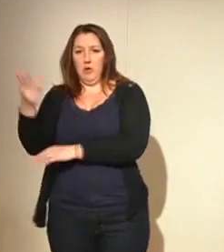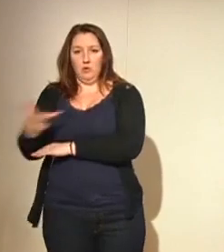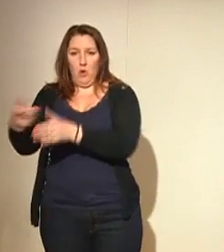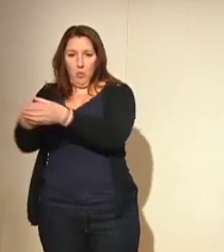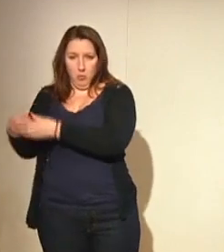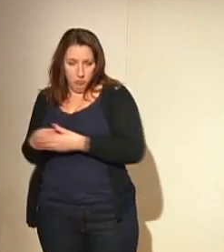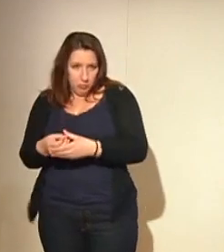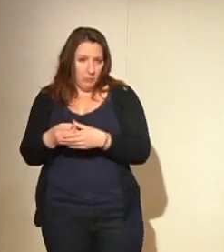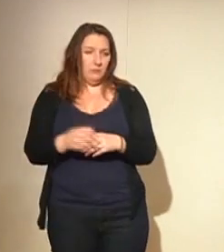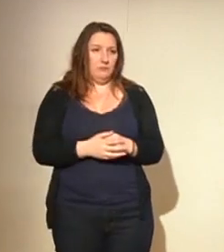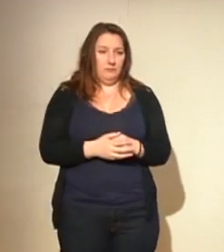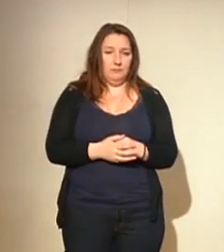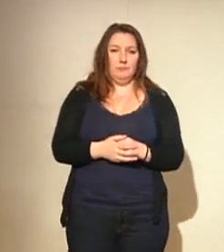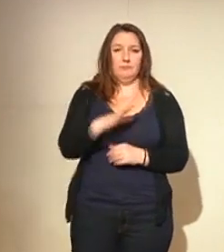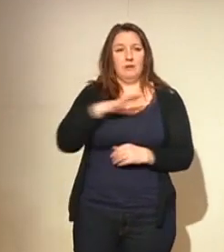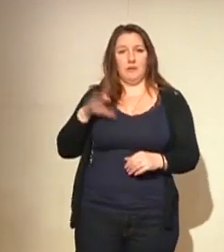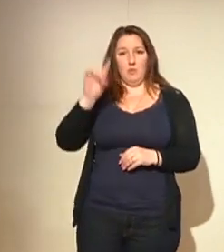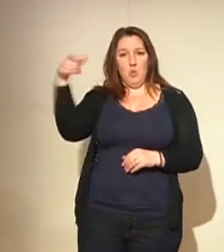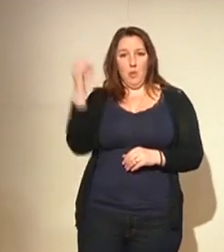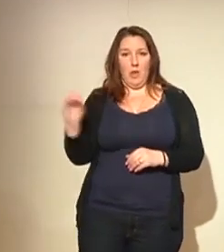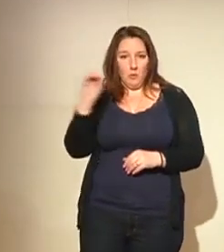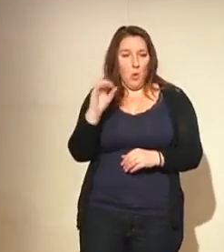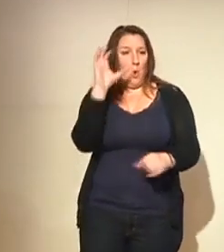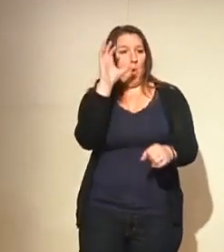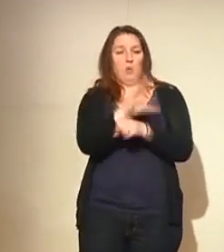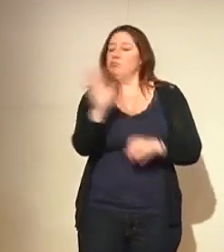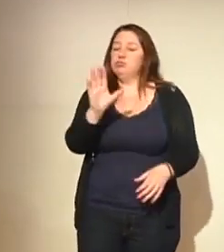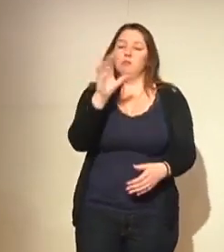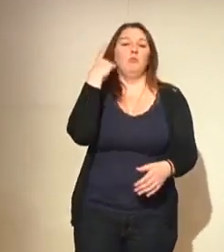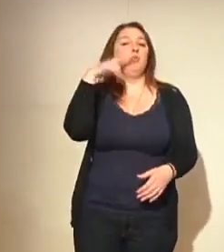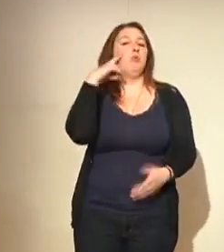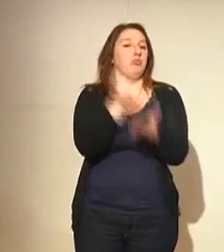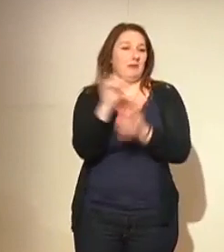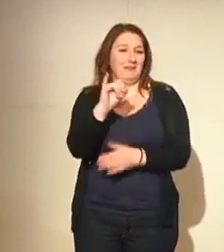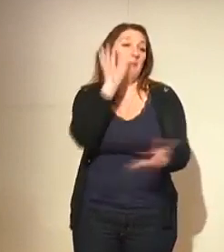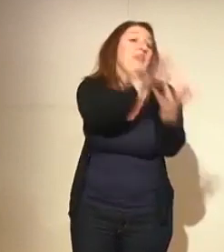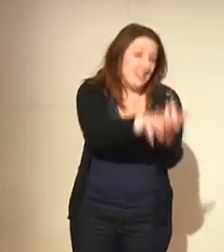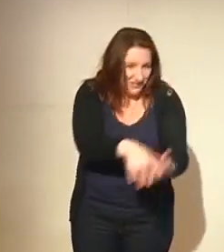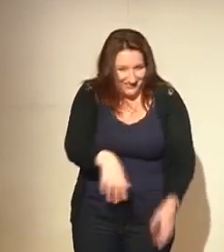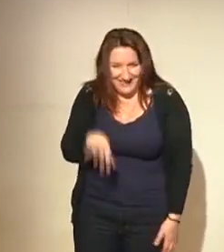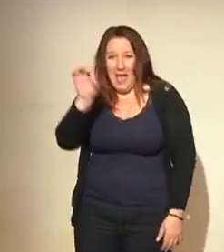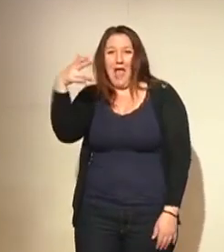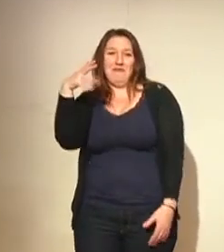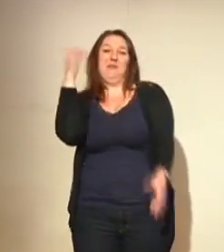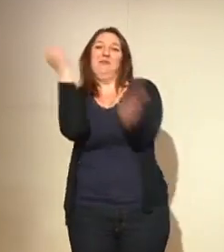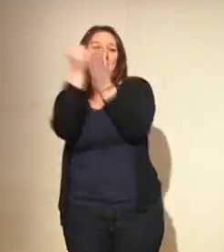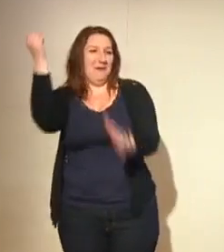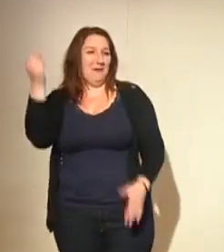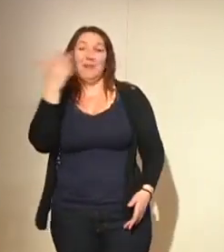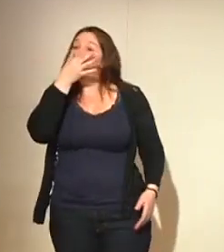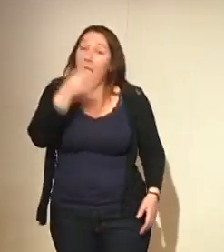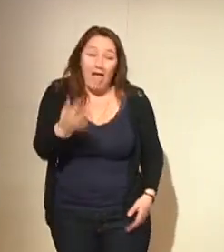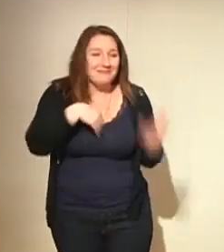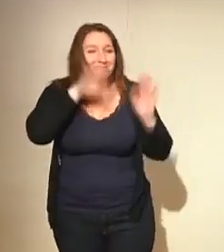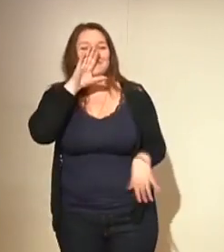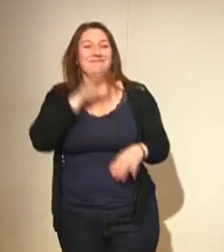d' autres groupes madame ano qui est contre qui est pour pardon Front national cétait un piège voir si vous suiviez ça